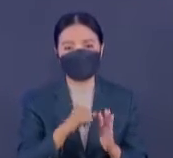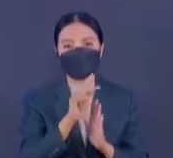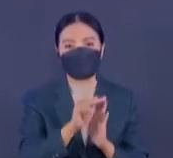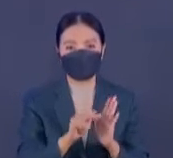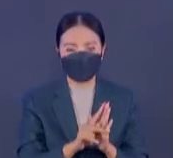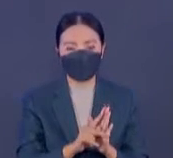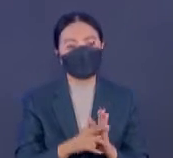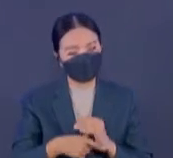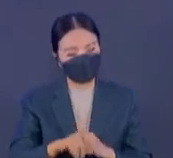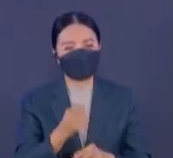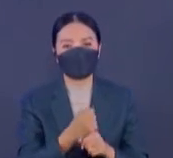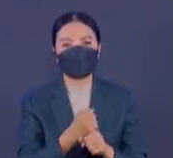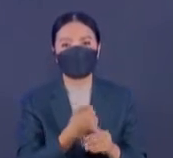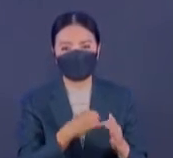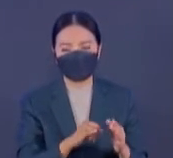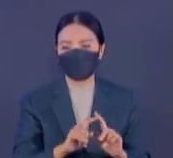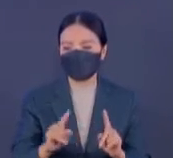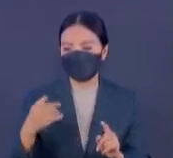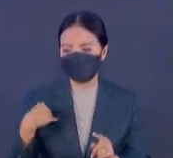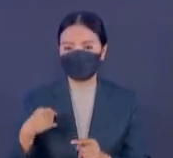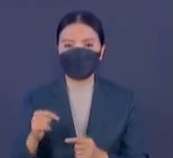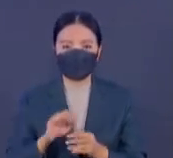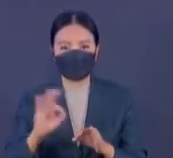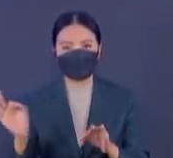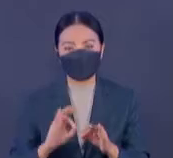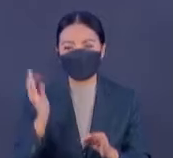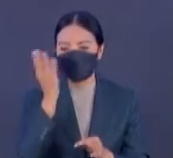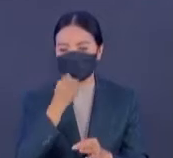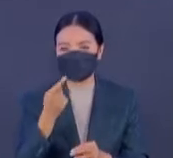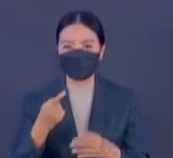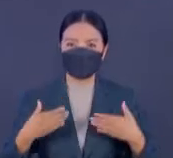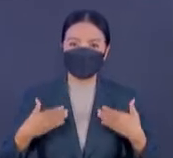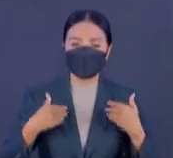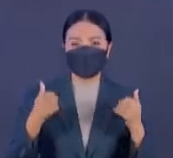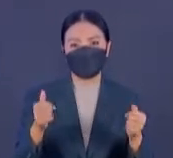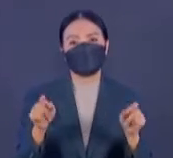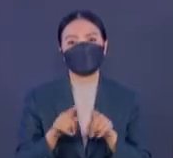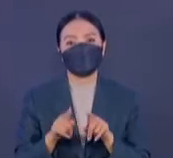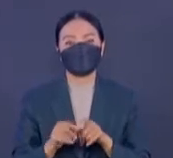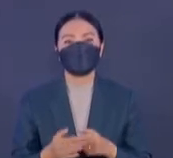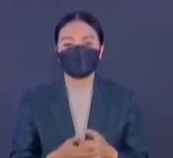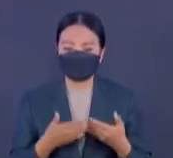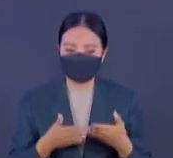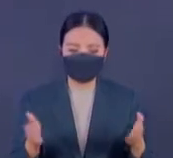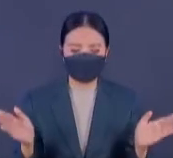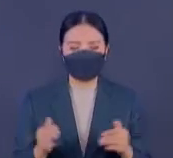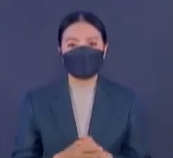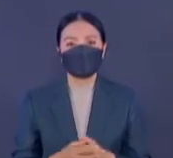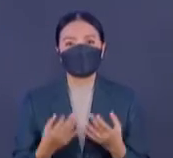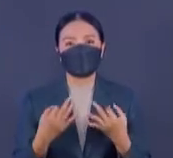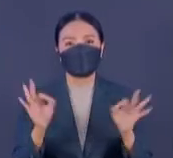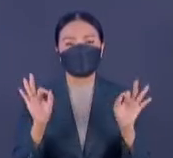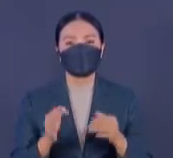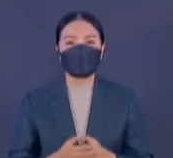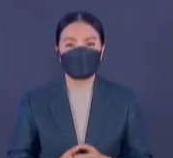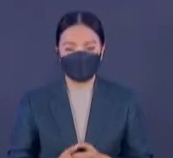ง่ในมุมนึงเนี่ยเขาบอกว่ามันก็มีเนื้อหาที่มีความสวยงามที่มองเป็นความบันเทิงได ้ อันนี้เนี่ยอยากจะให้เปิดกว้างแล้วก็ให้มีเสรีภา